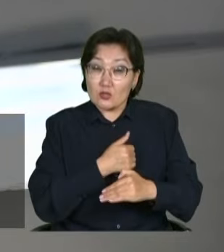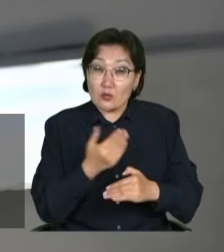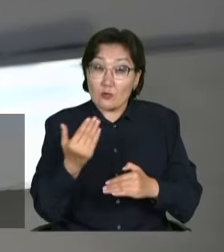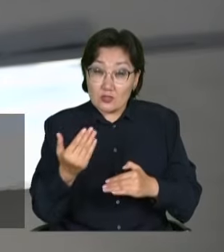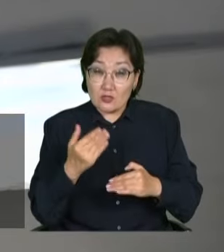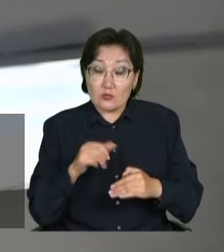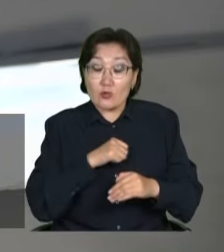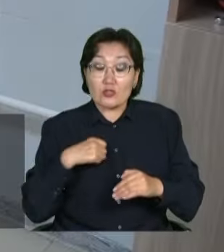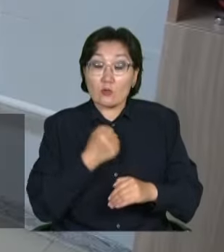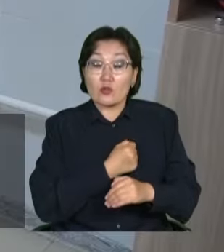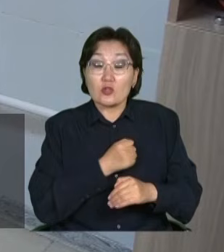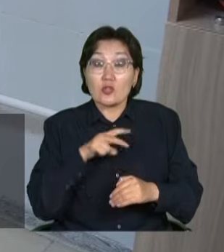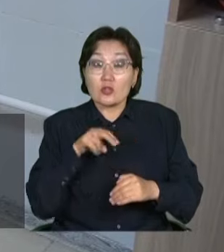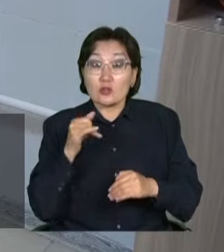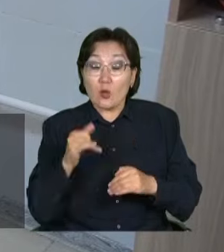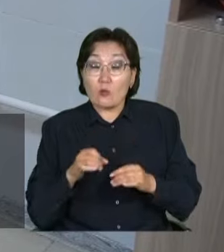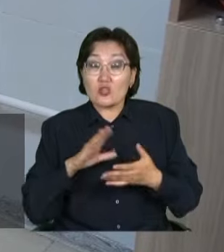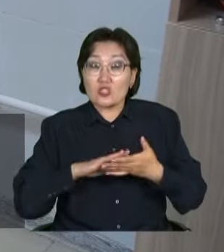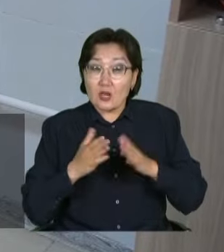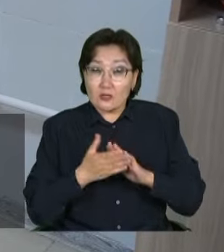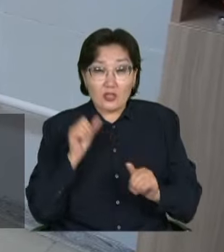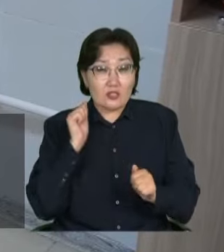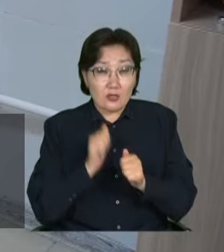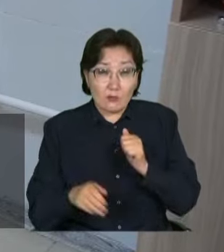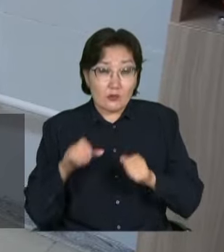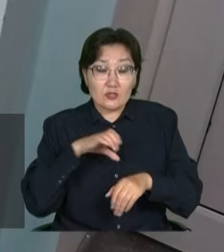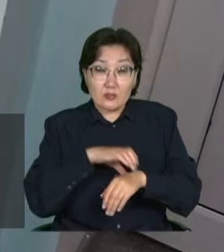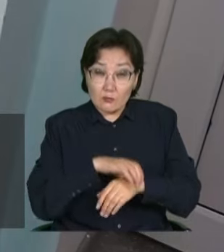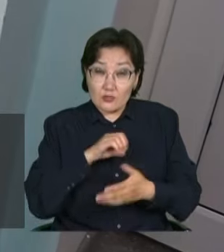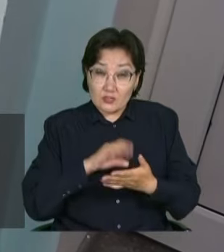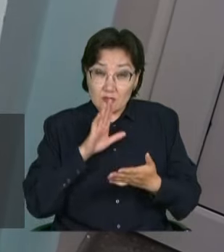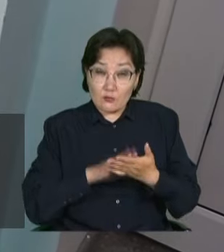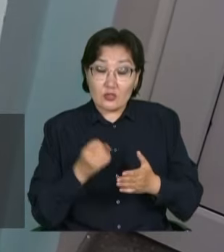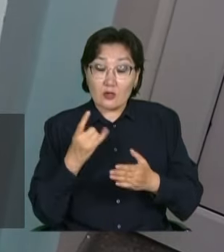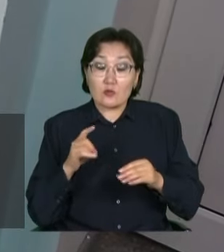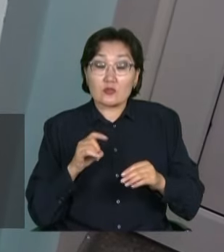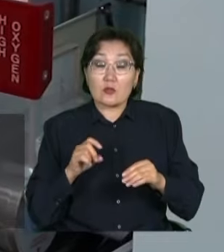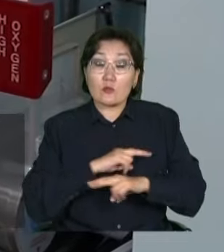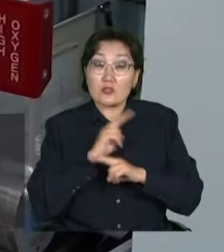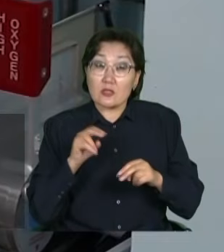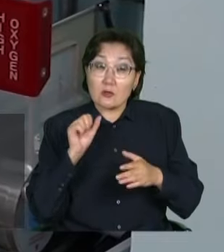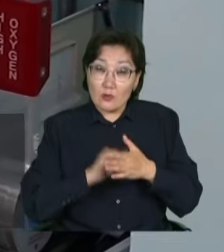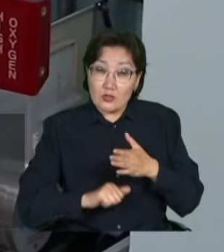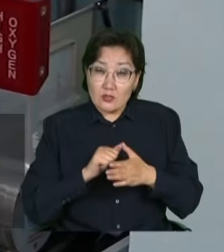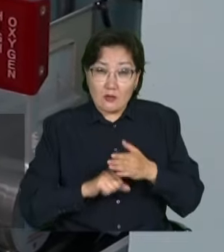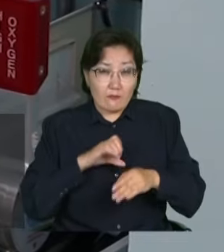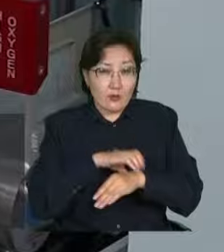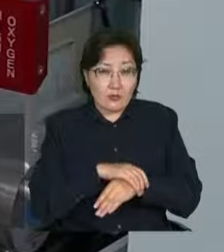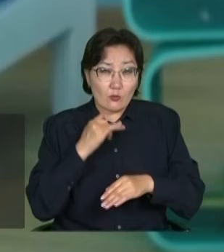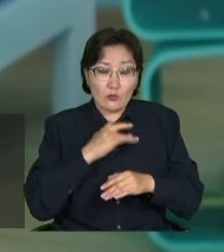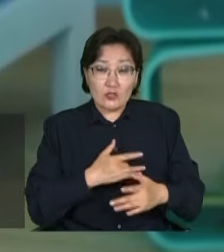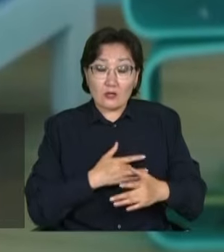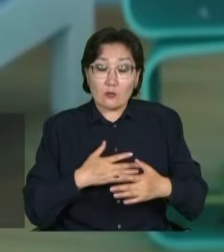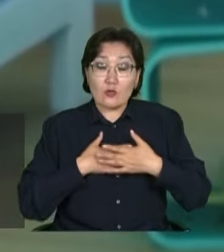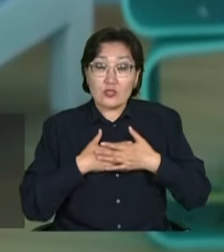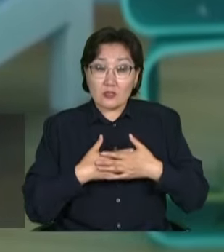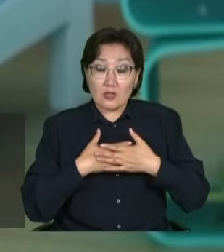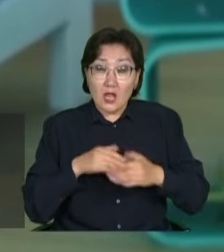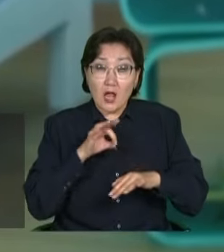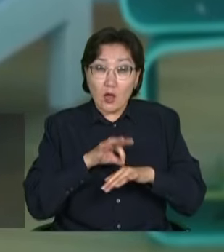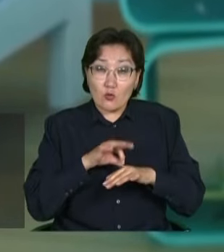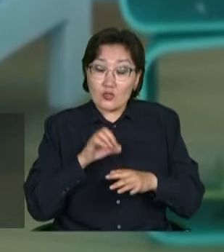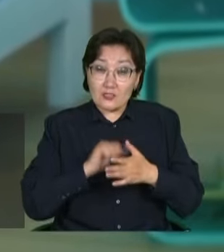Ең өкініштісі Ұлытауда бұндай жағдай жиілеген. Ресми ақпарға сүйенсек, сәби өліміне себеп болатын жайттың көбі тыныс алу органдарының